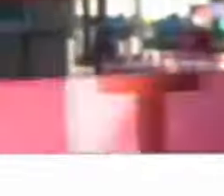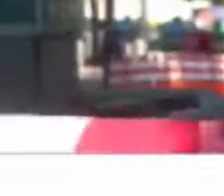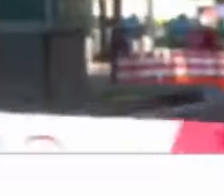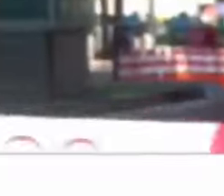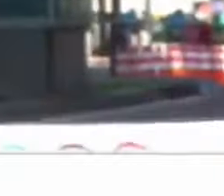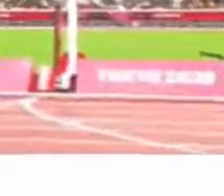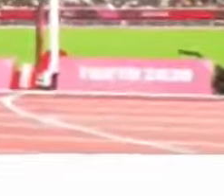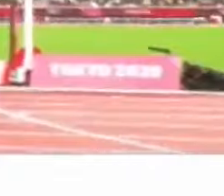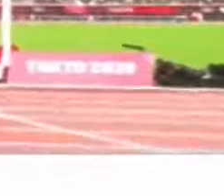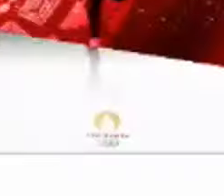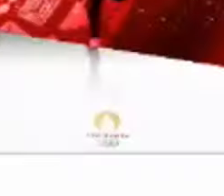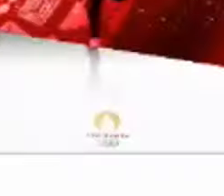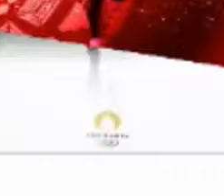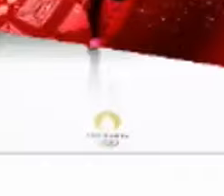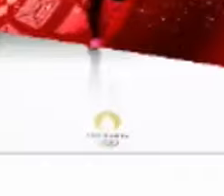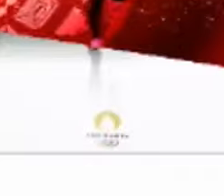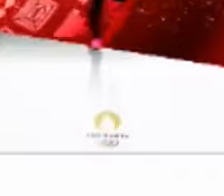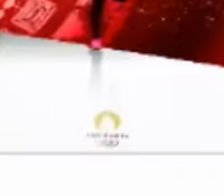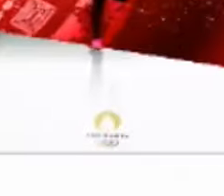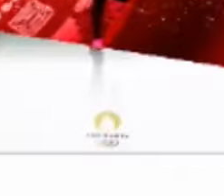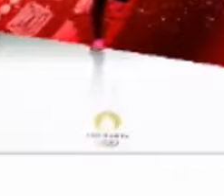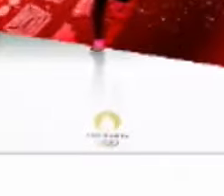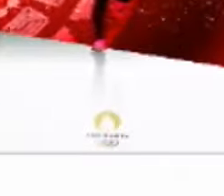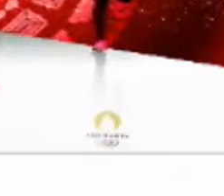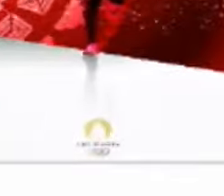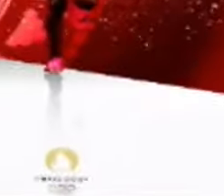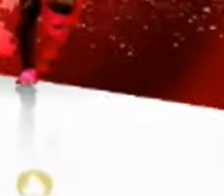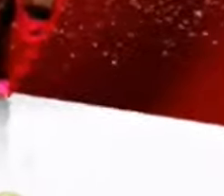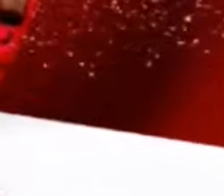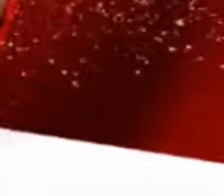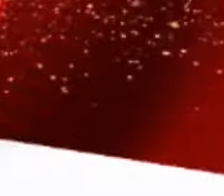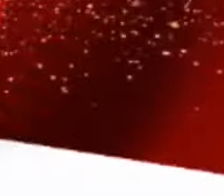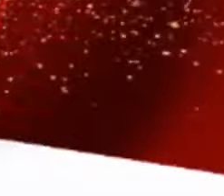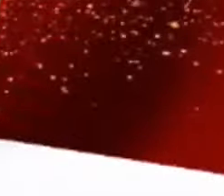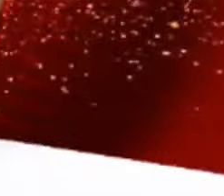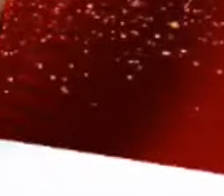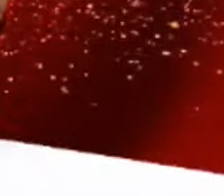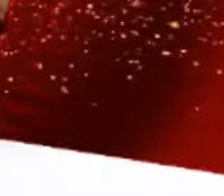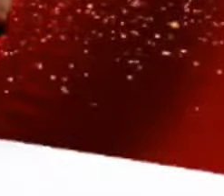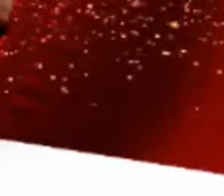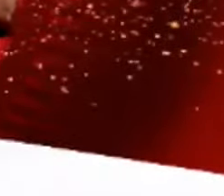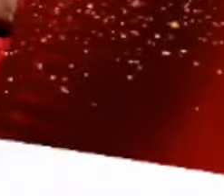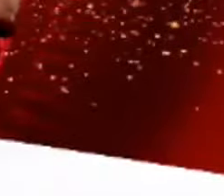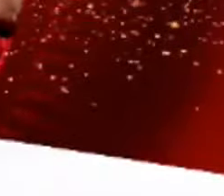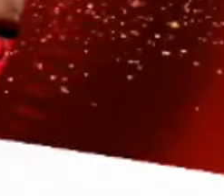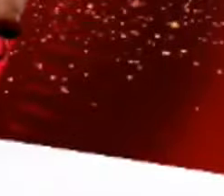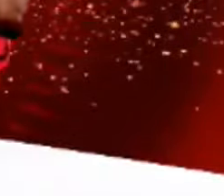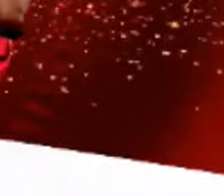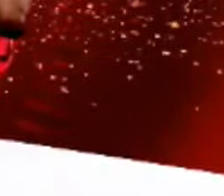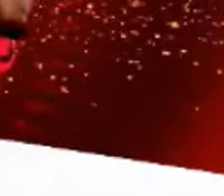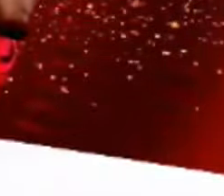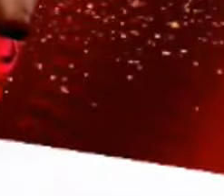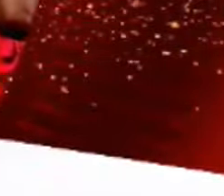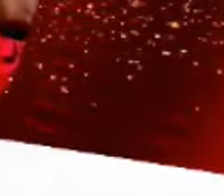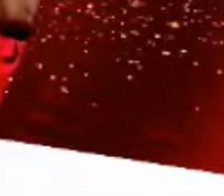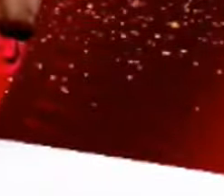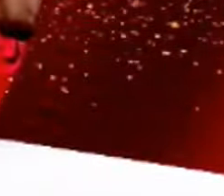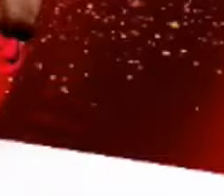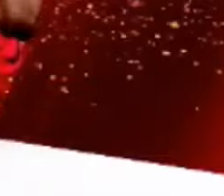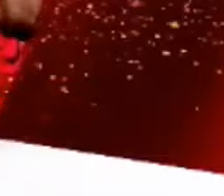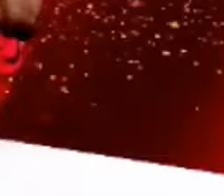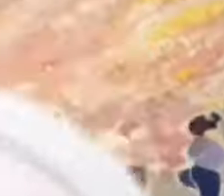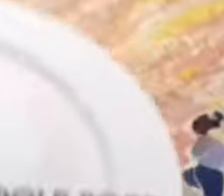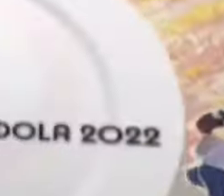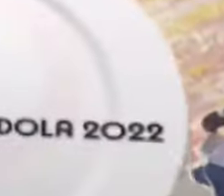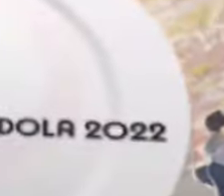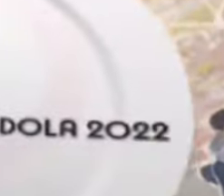Stay connected to GoTV to watch our athletes go for gold in the Paris 2024 Olympics. Only on Supersport. GoTV.